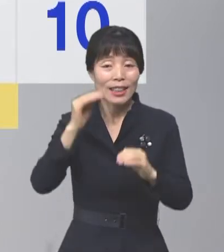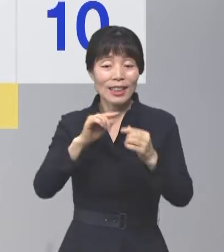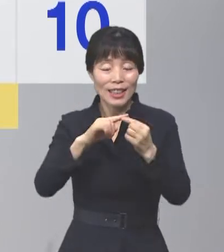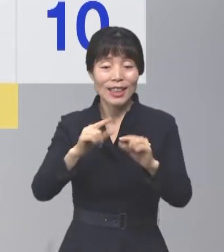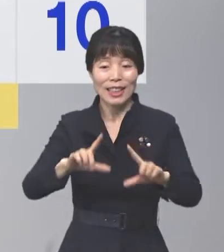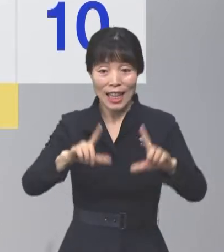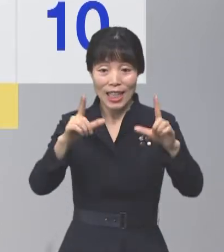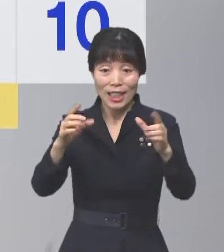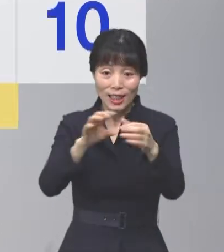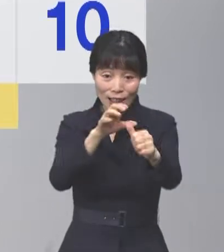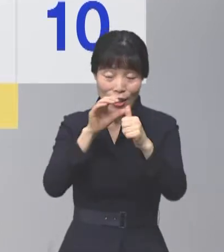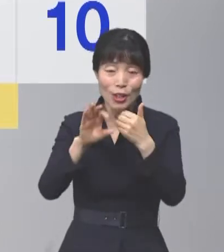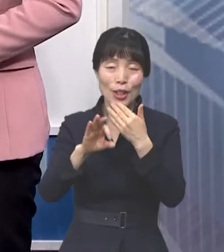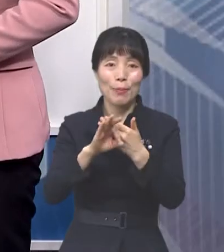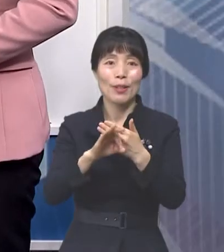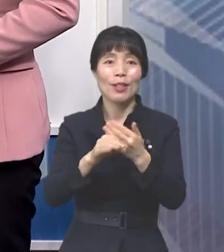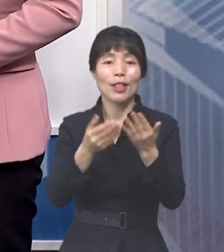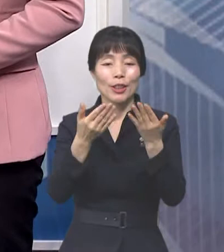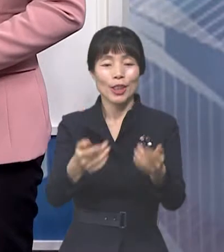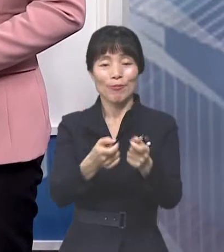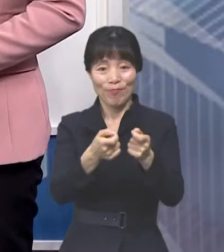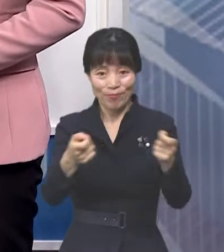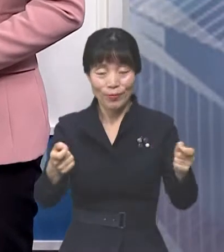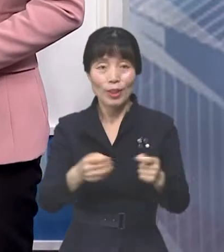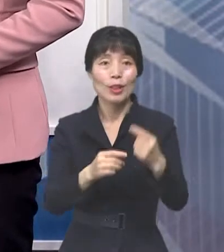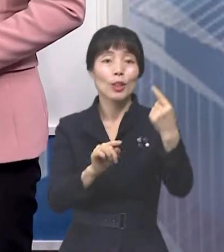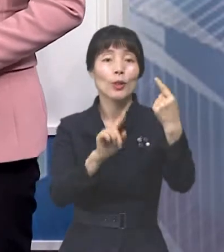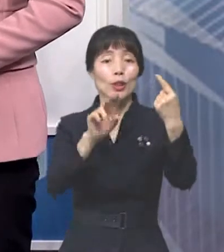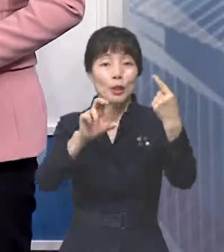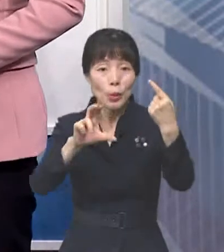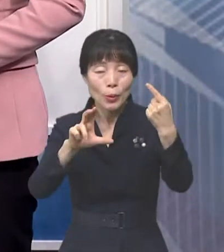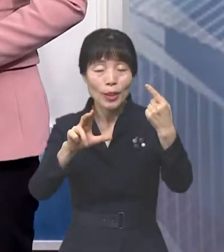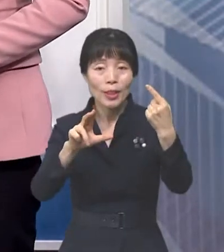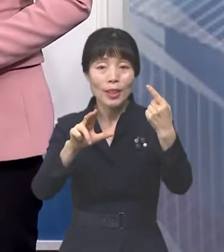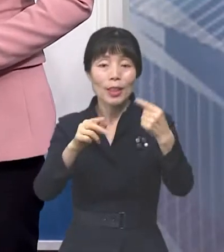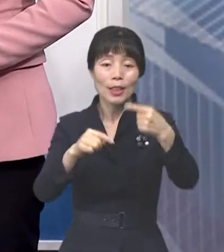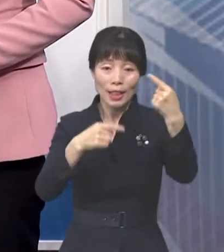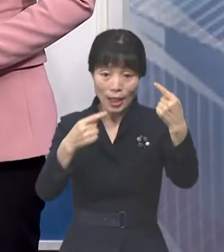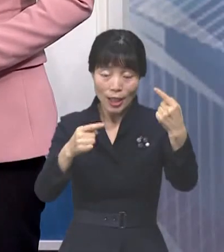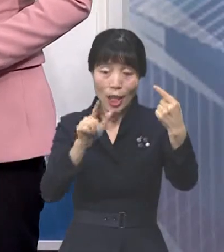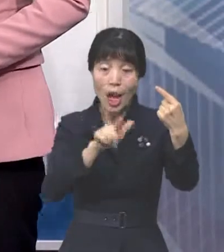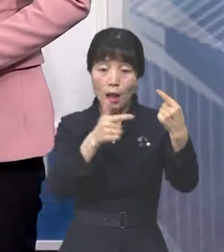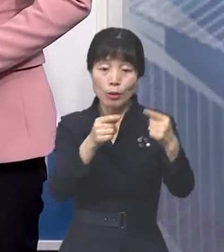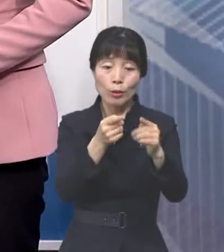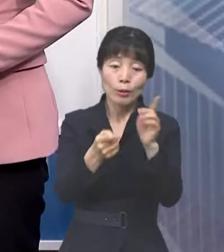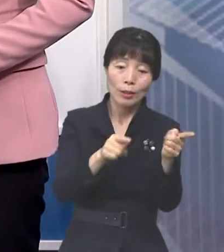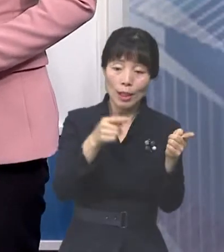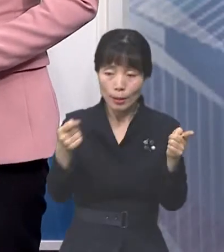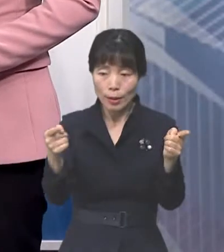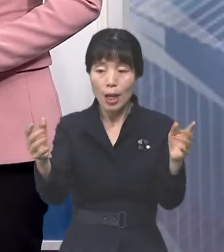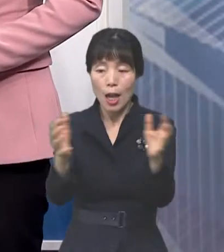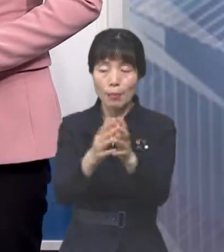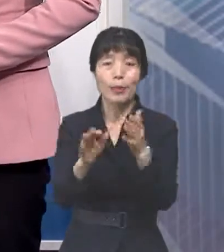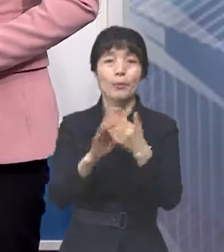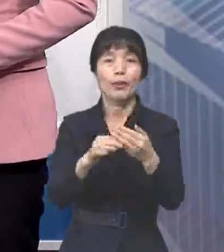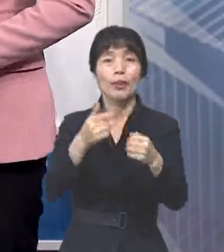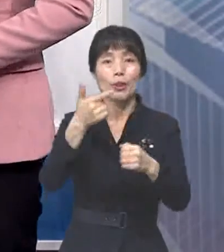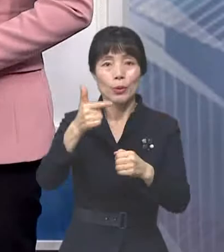연휴를 보낼 수 있을 것 같습니다. 또 1월 25일 설날 앞뒤로 하루씩 더 붙이면 총 6일을 쉴 수가